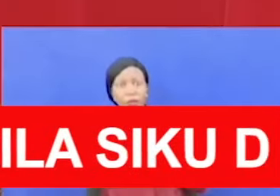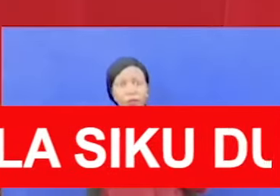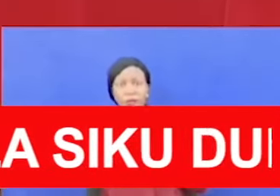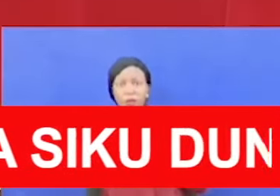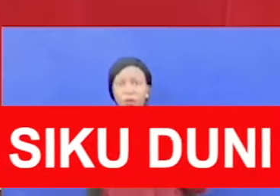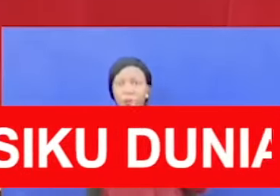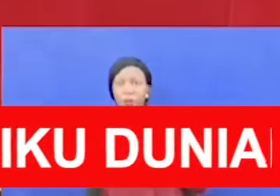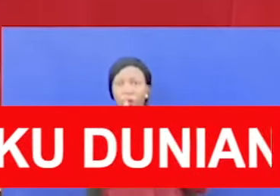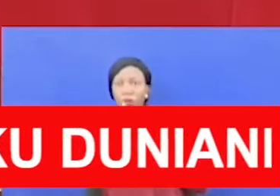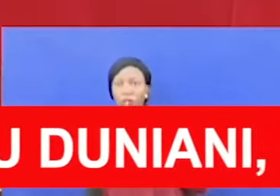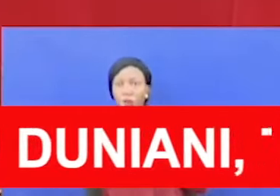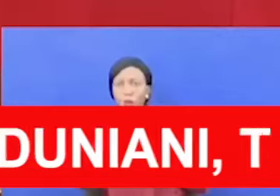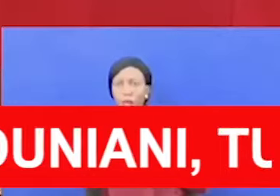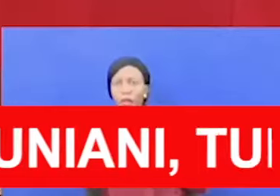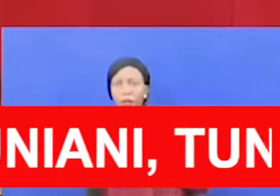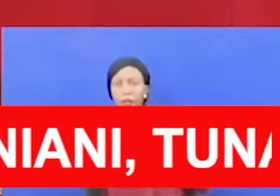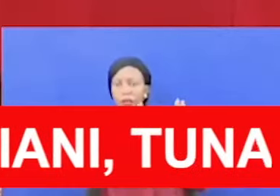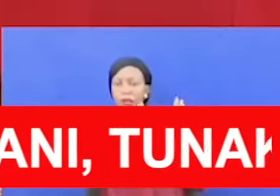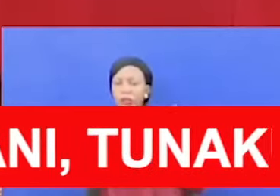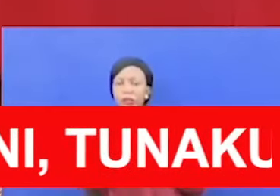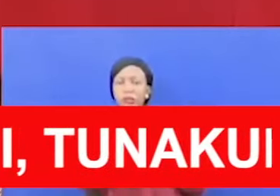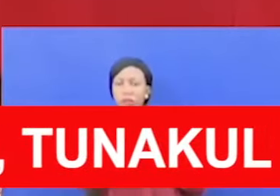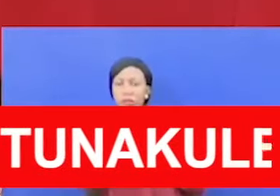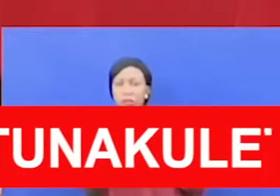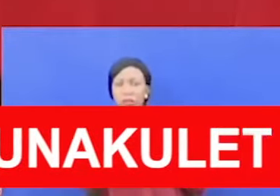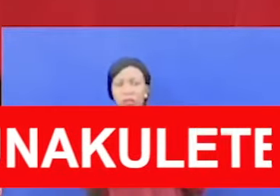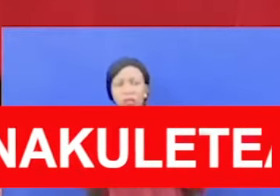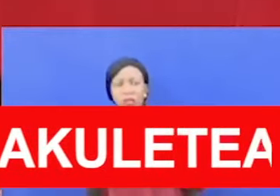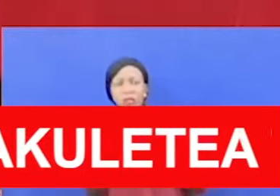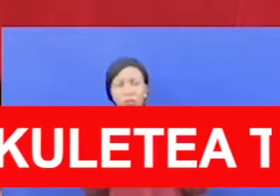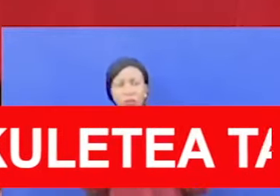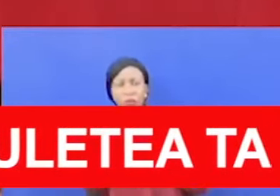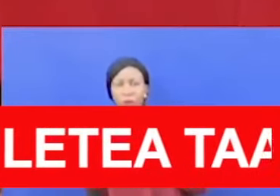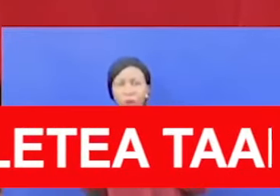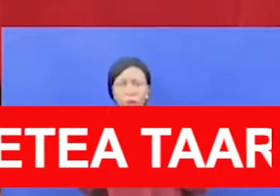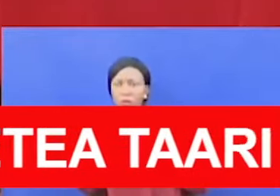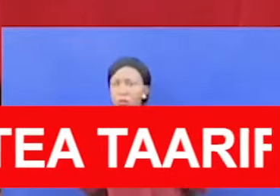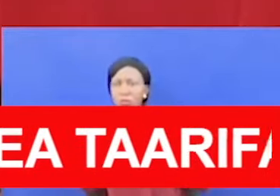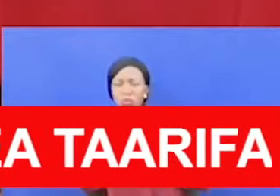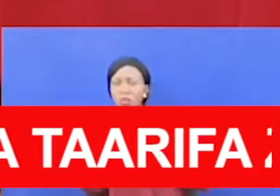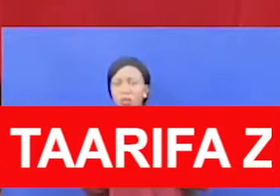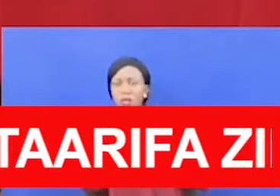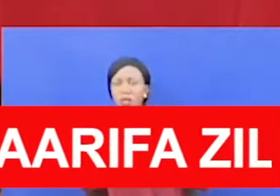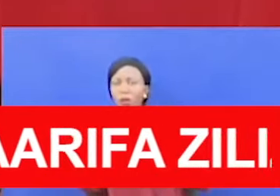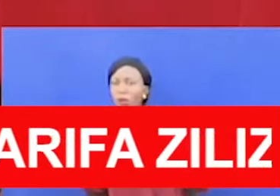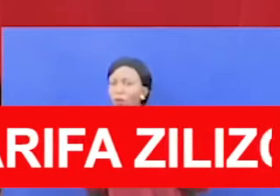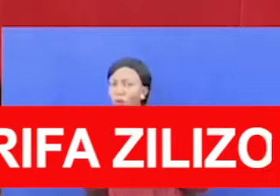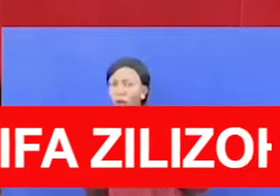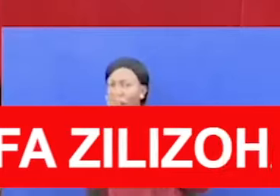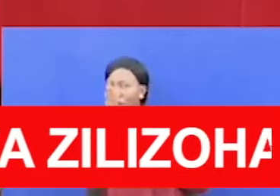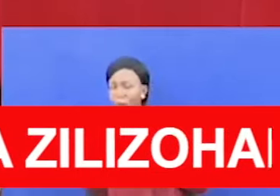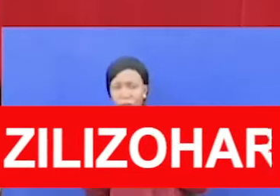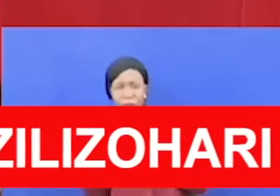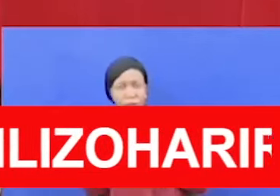poto yao imezidiwa, haina access. Hata kipindi ambacho internet sasa inapatikana, watu hawezi kuaccess kuingia ndani. Sasa tulikuwa naomba serikali kama